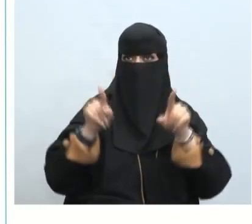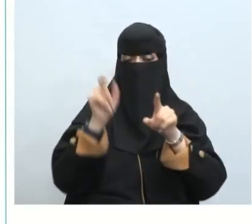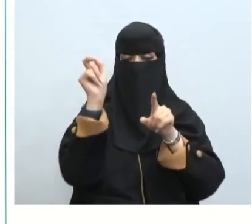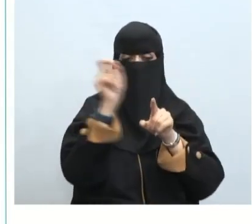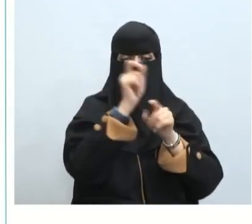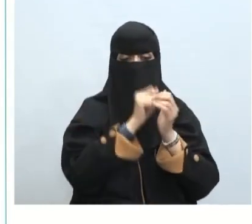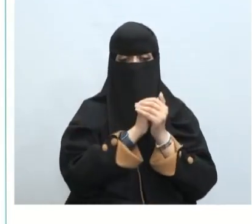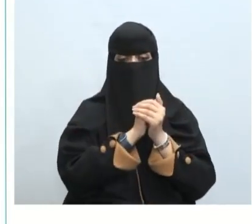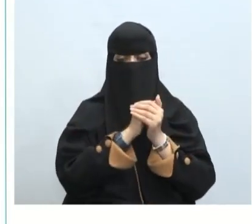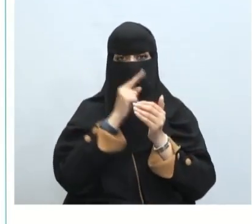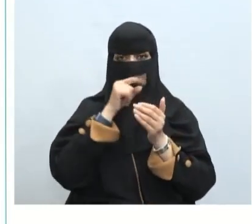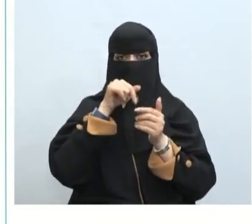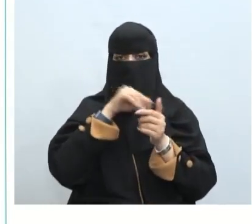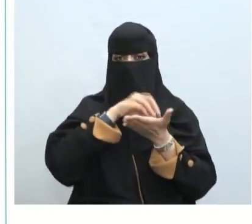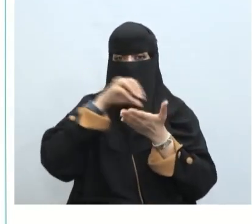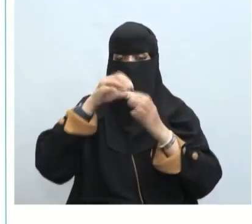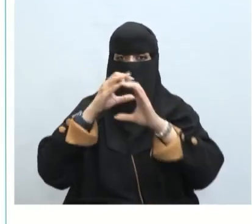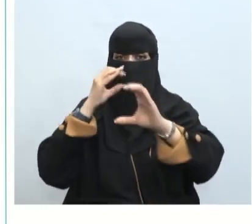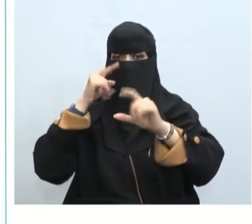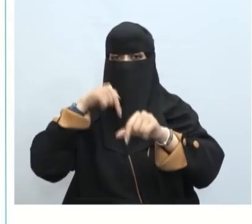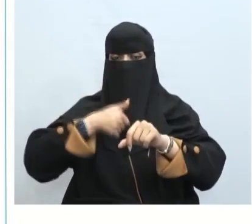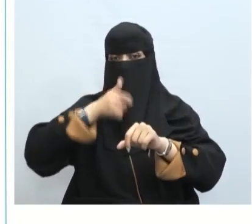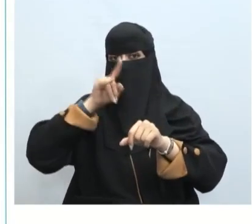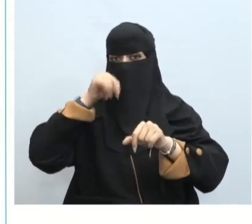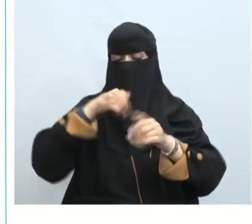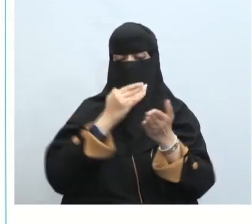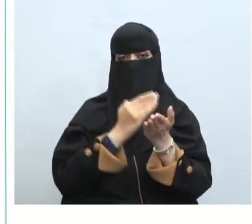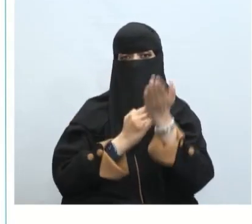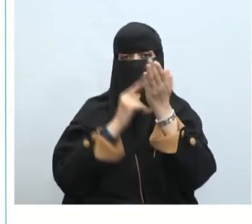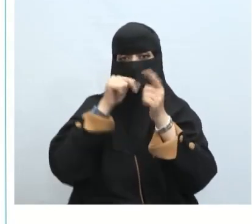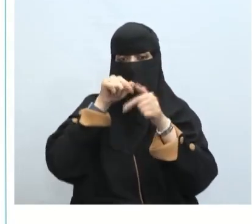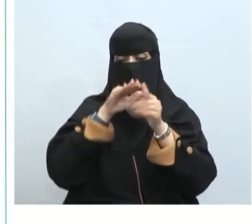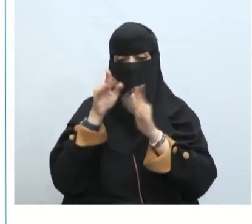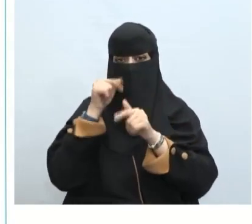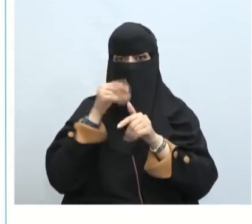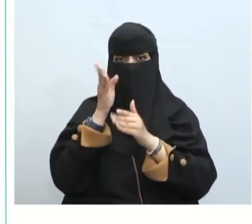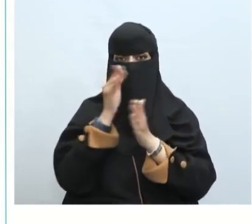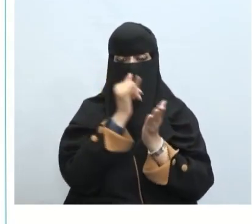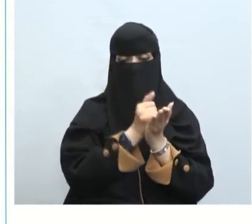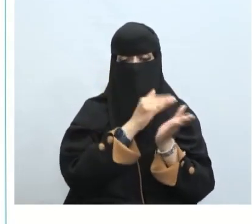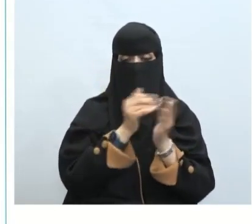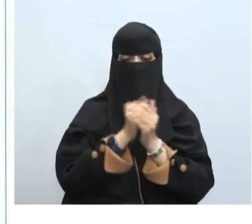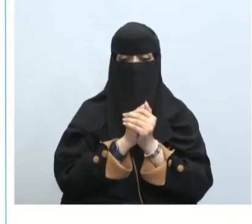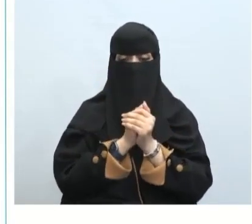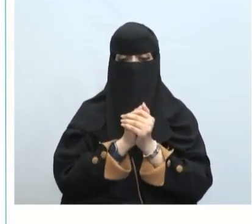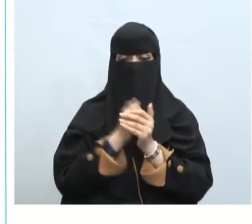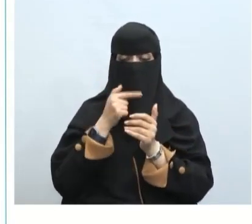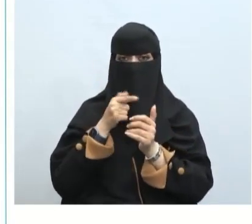على الجدران وسائل النقل اذ لم يكن رخصا بذلك من الجهه المعنيه